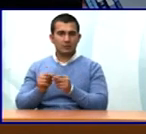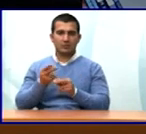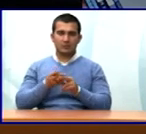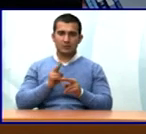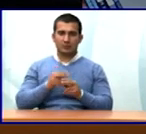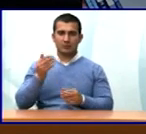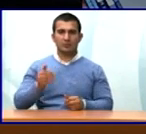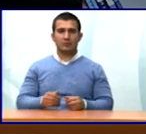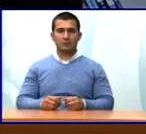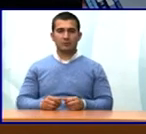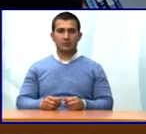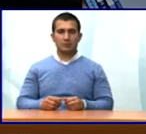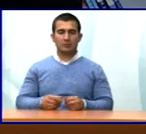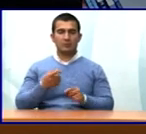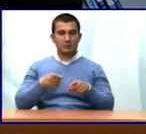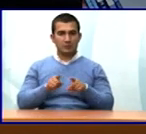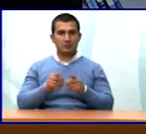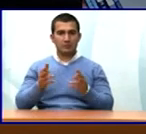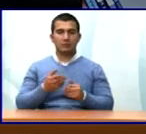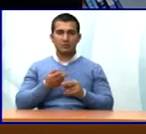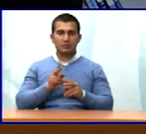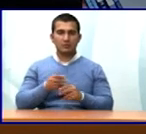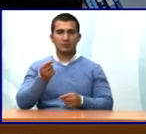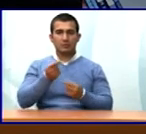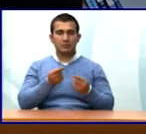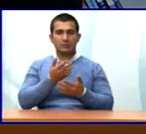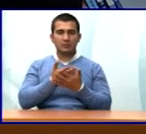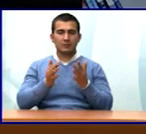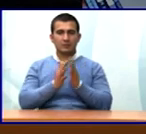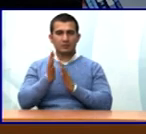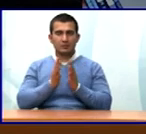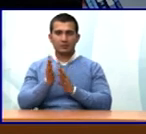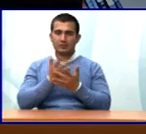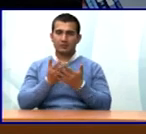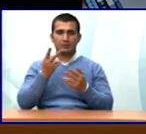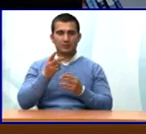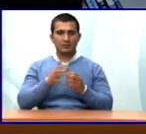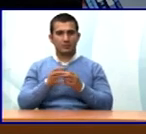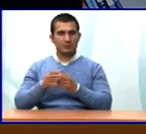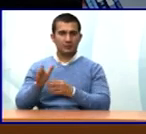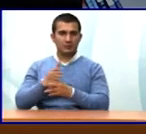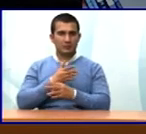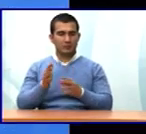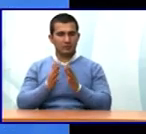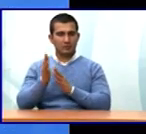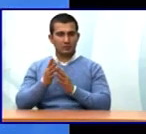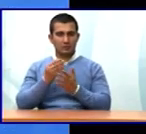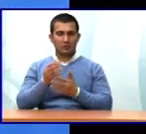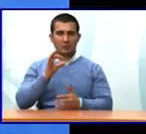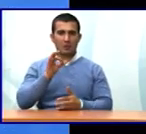moddalar hisoblanar ekan. Shunday ekan, biz o'g'itlarni asosan ikkita toifaga ajratamiz.